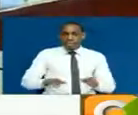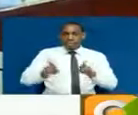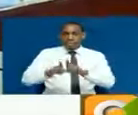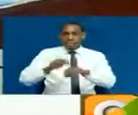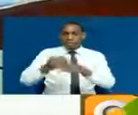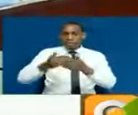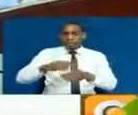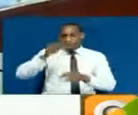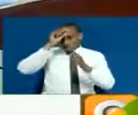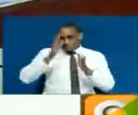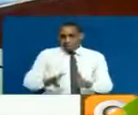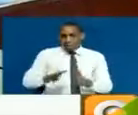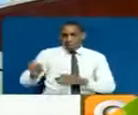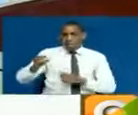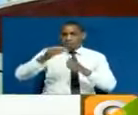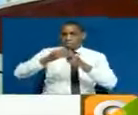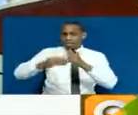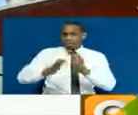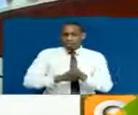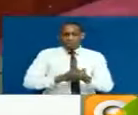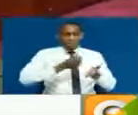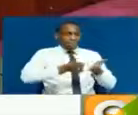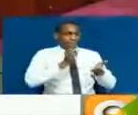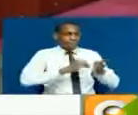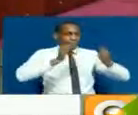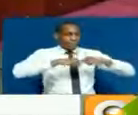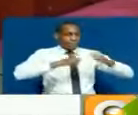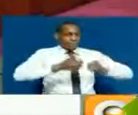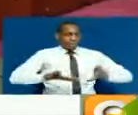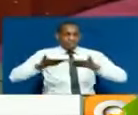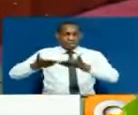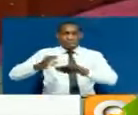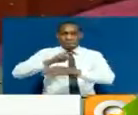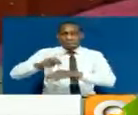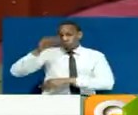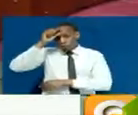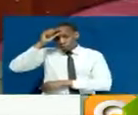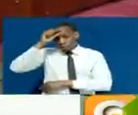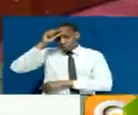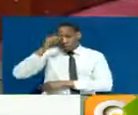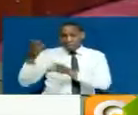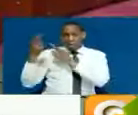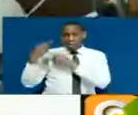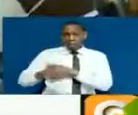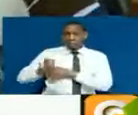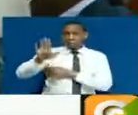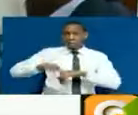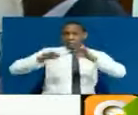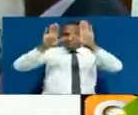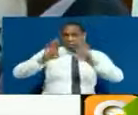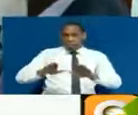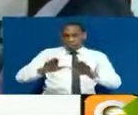ni baada ya aliyekuwa gavana wa Nairobi Mike Sonko kutia sahihi mkataba wa kuipokeza serikali ya kitaifa majukumu matano